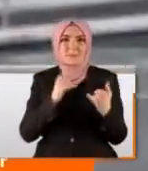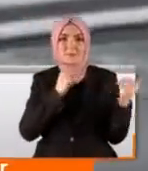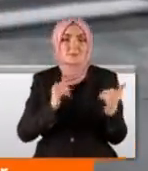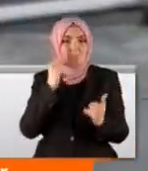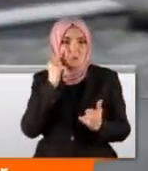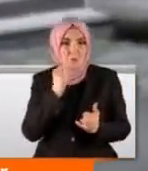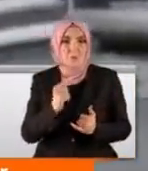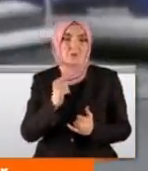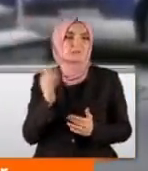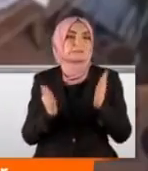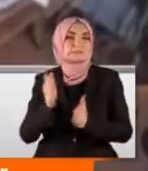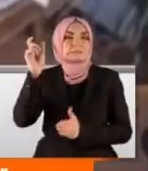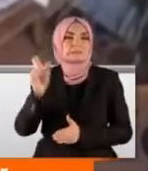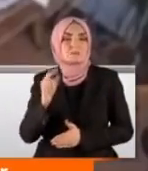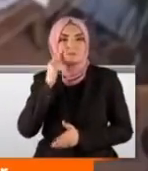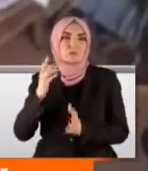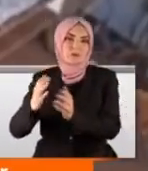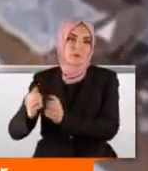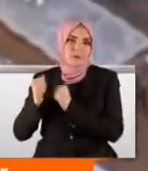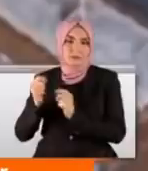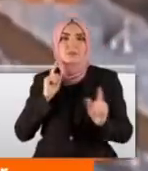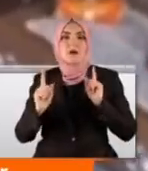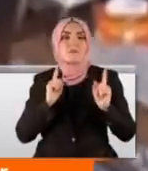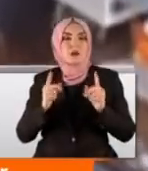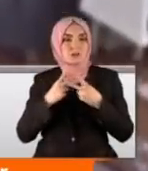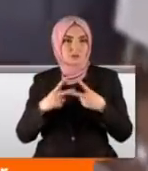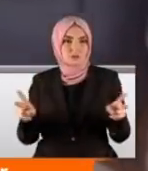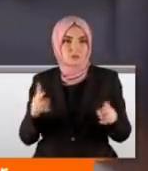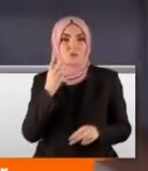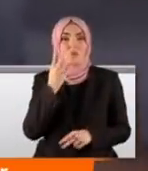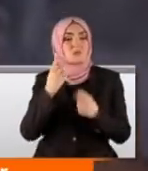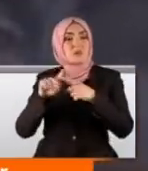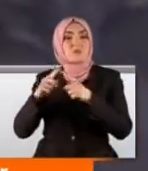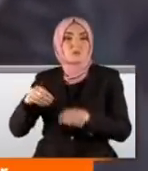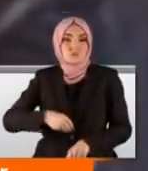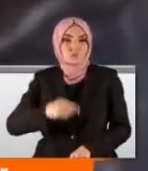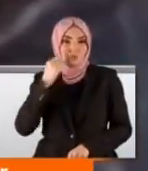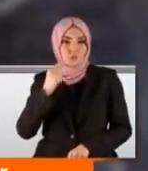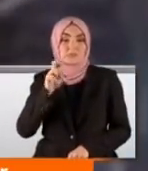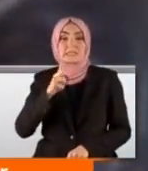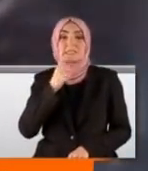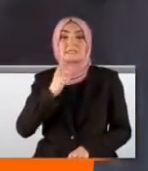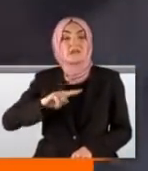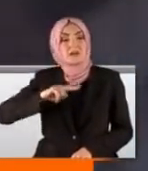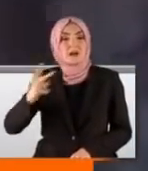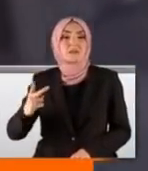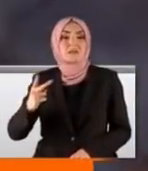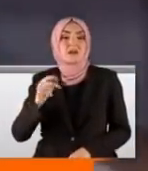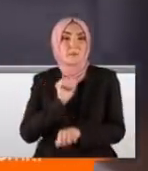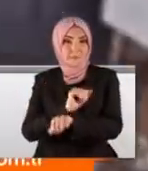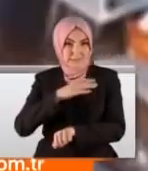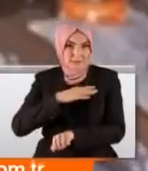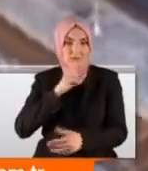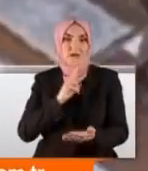alındı. Hakkında dava açıldı. 4 ayrı suçtan 8 yıla kadar hapsi istenen Mehmet Hanefi Bozaslan hakkında karar çıktı.